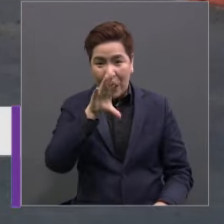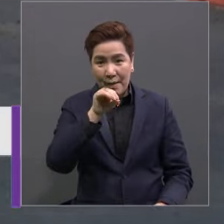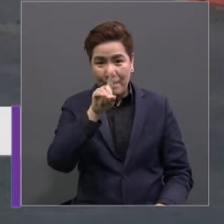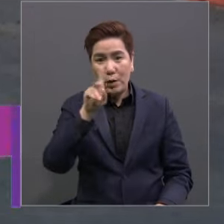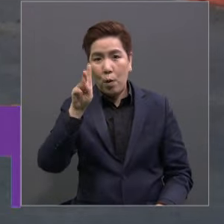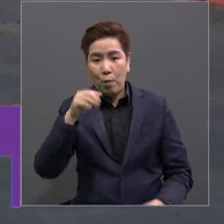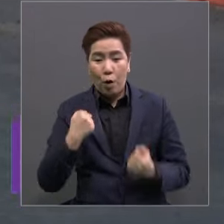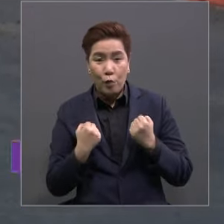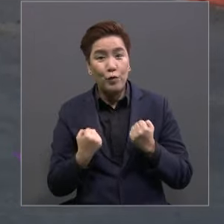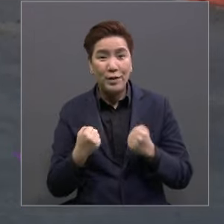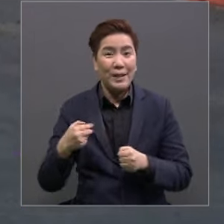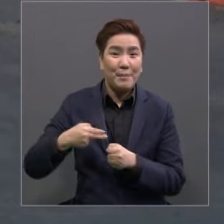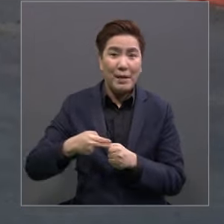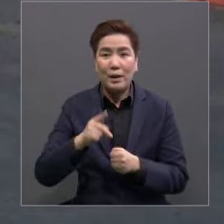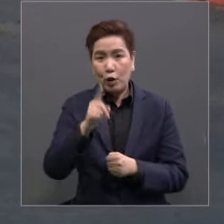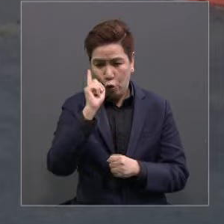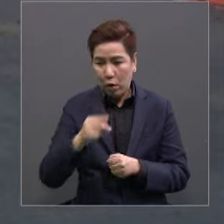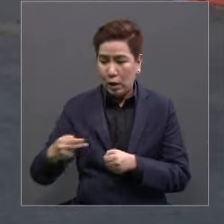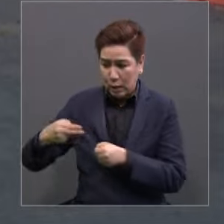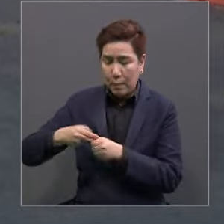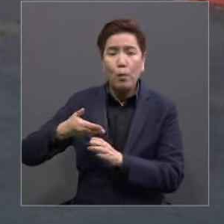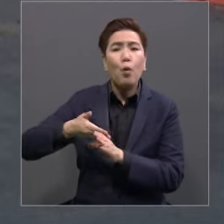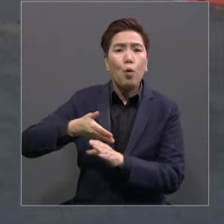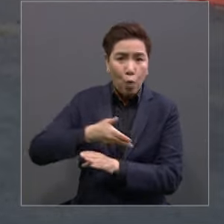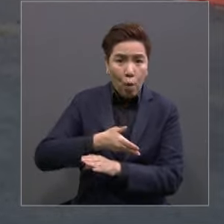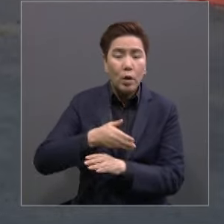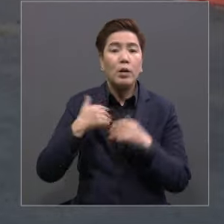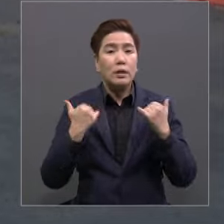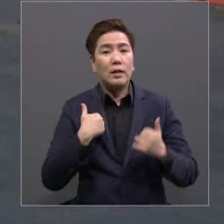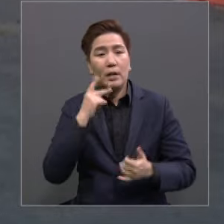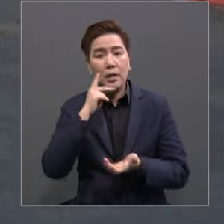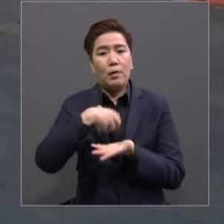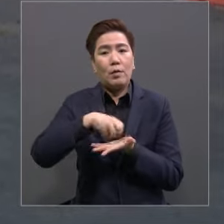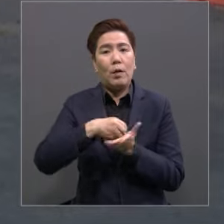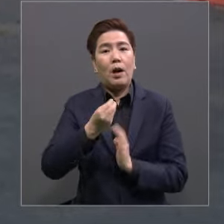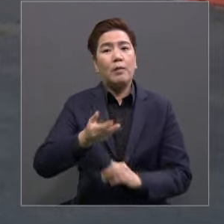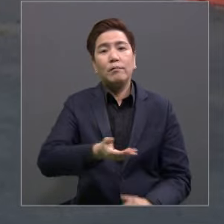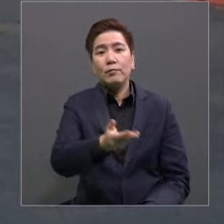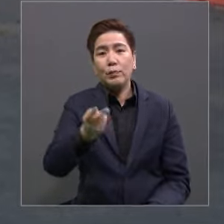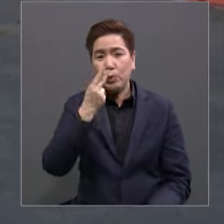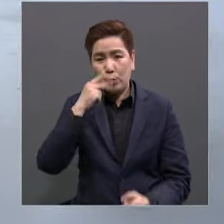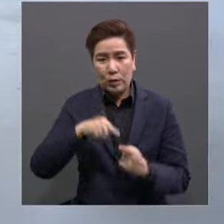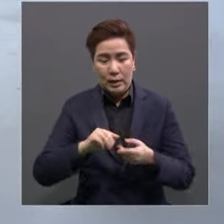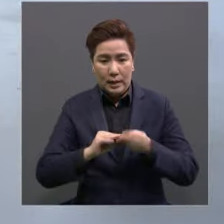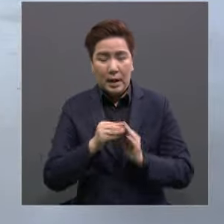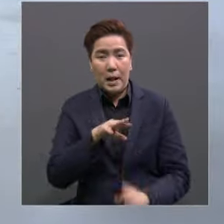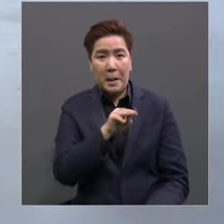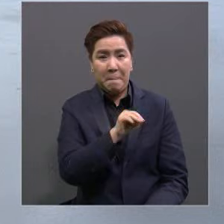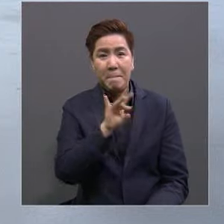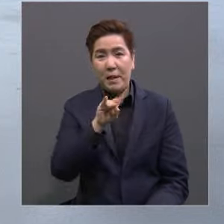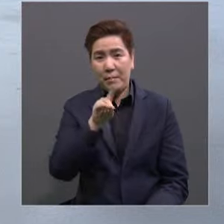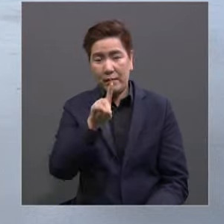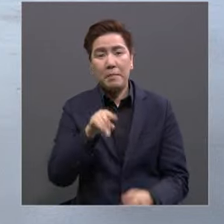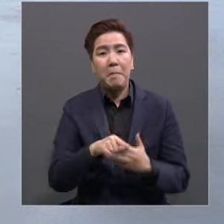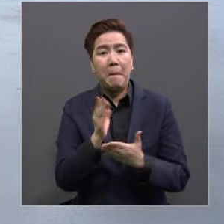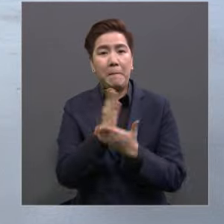จะเดินทางมายังมอเตอร์เวย์สายนี้นะฮะก็เติมน้ำมันมาก่อนด้วยนะครับและนี่ก็เป็นบรรยากาศที่เกิดขึ้นนะครับที่มอเตอร์เวย์สาย M81 บางใหญ่ก